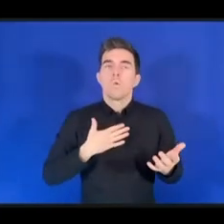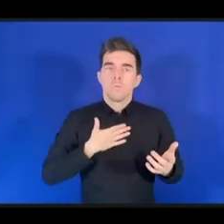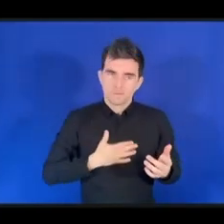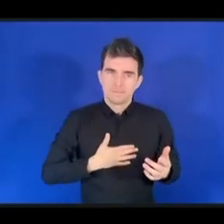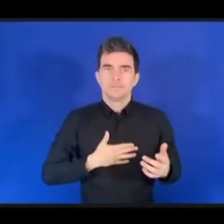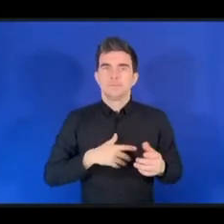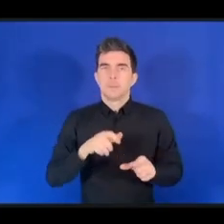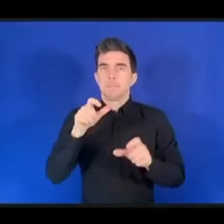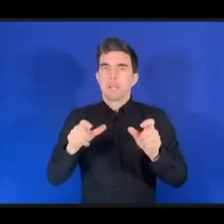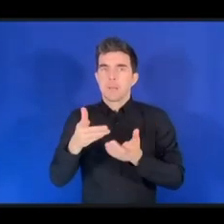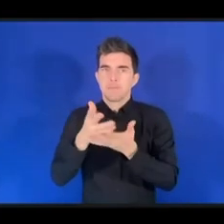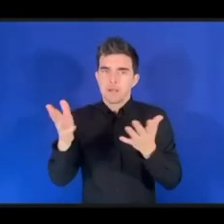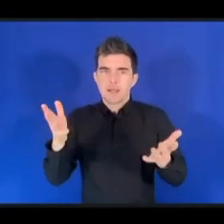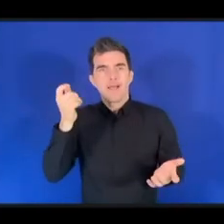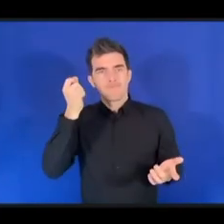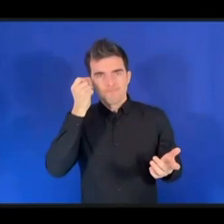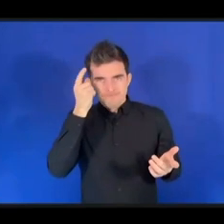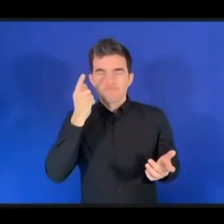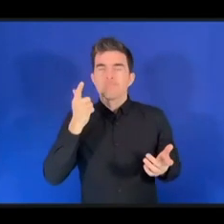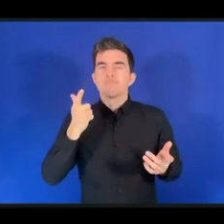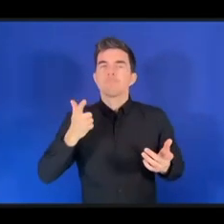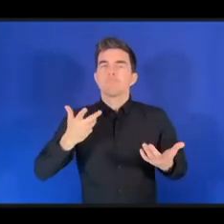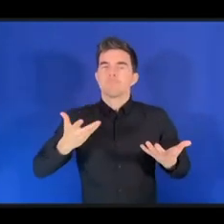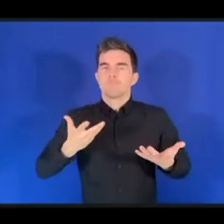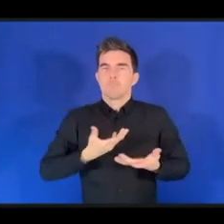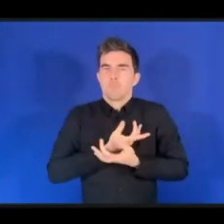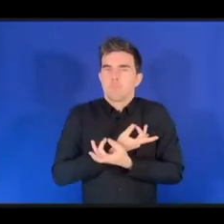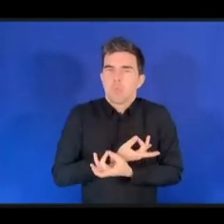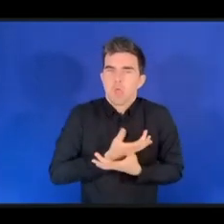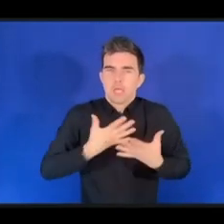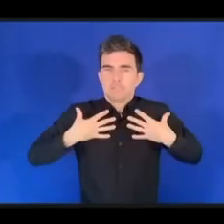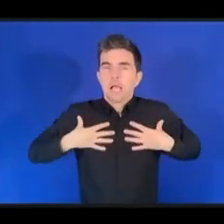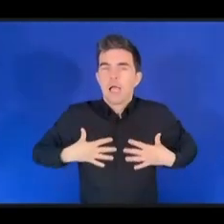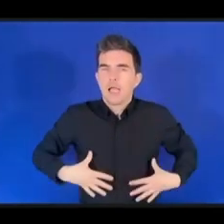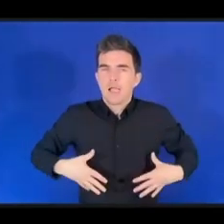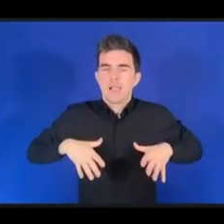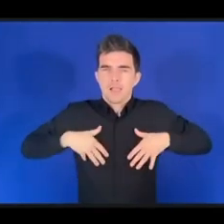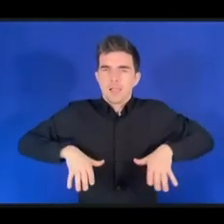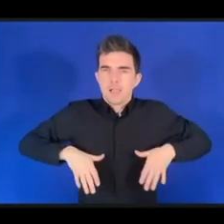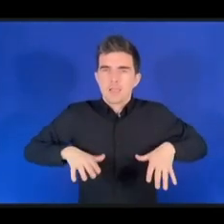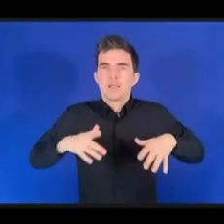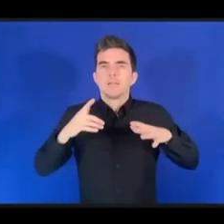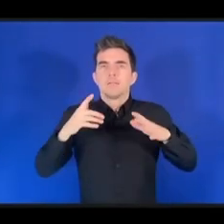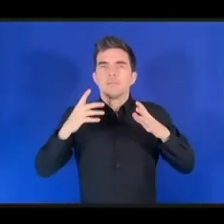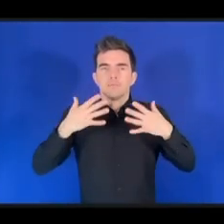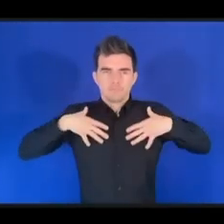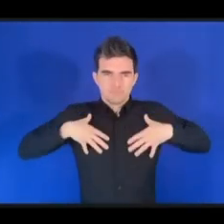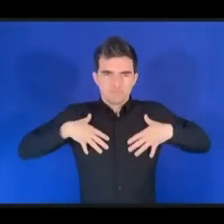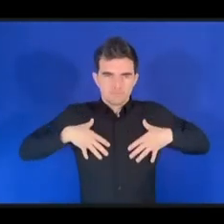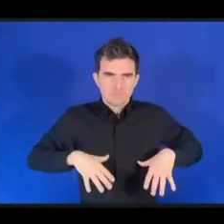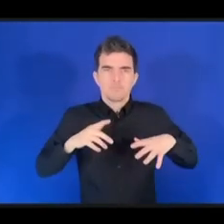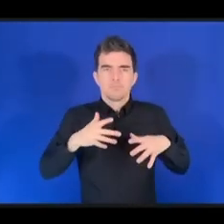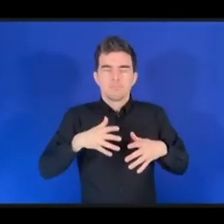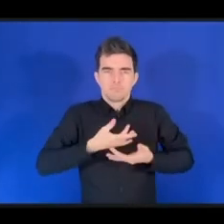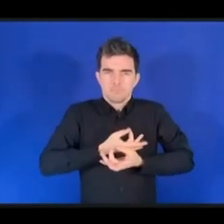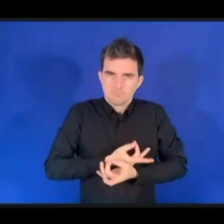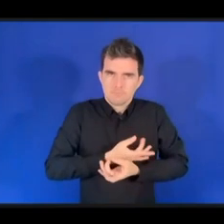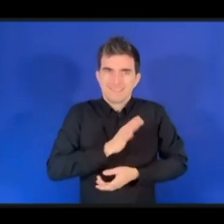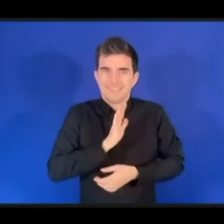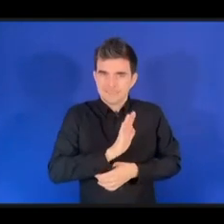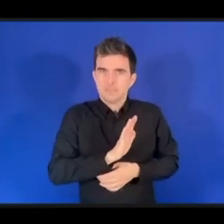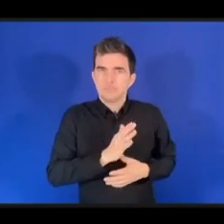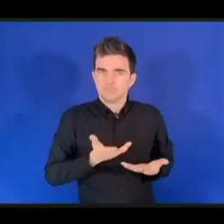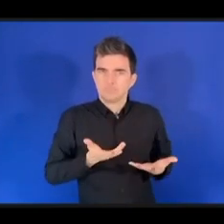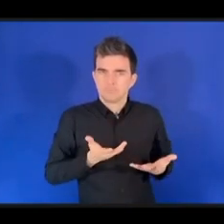البوذيه التي هي من اسس الانسانيه وكان لدينا بالاضافه الى